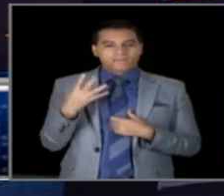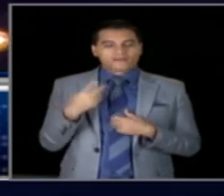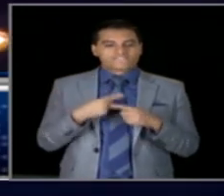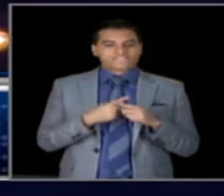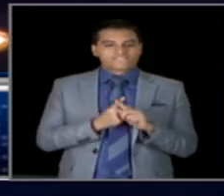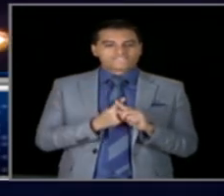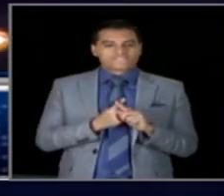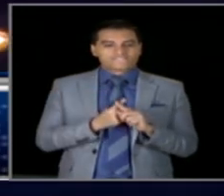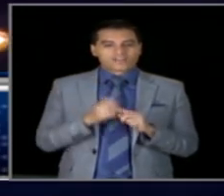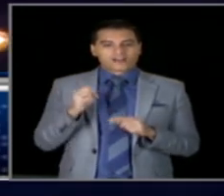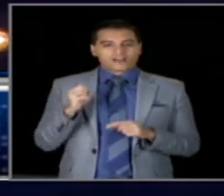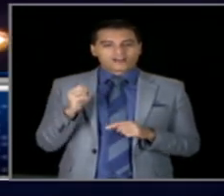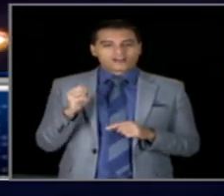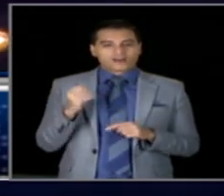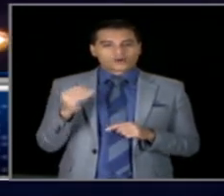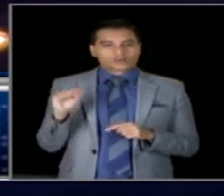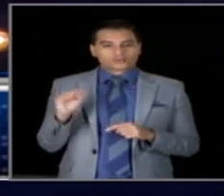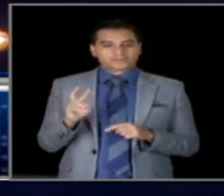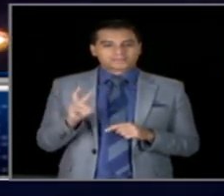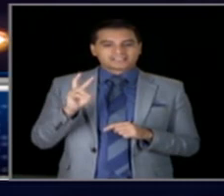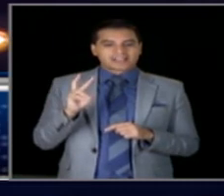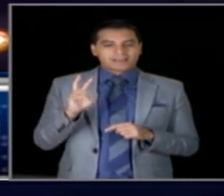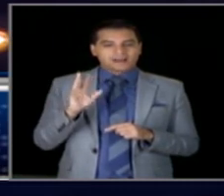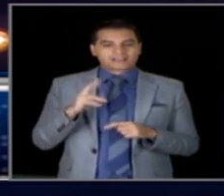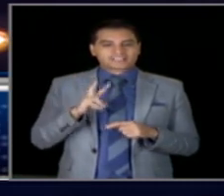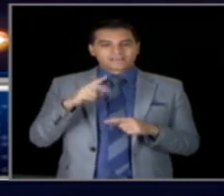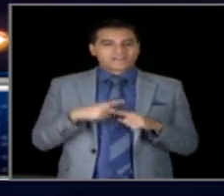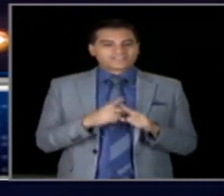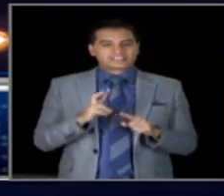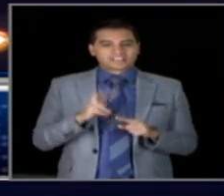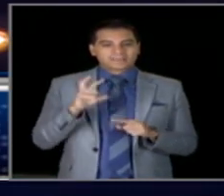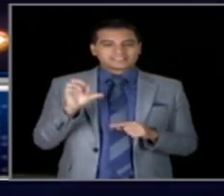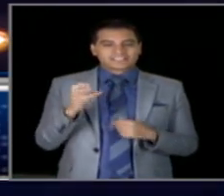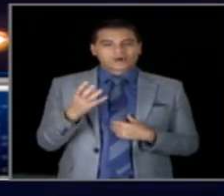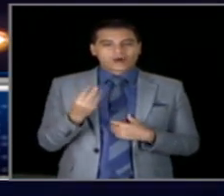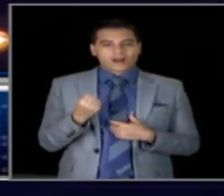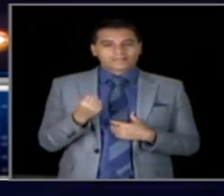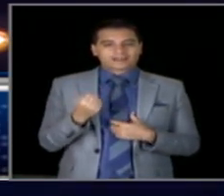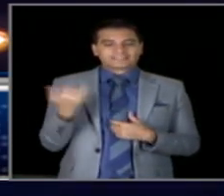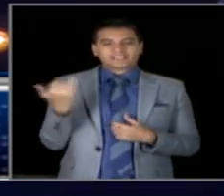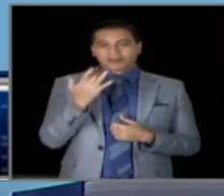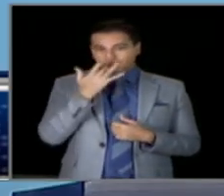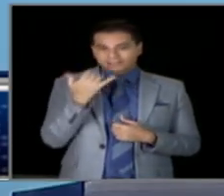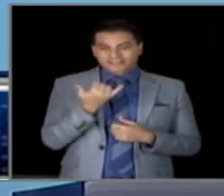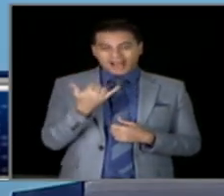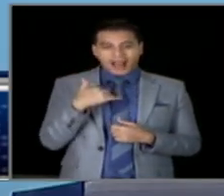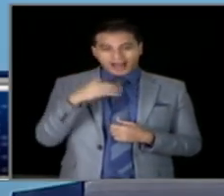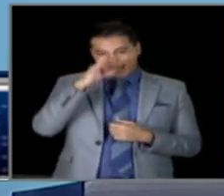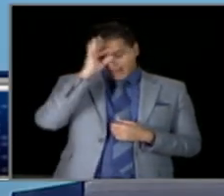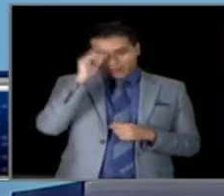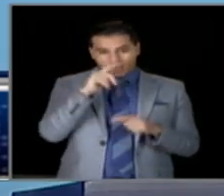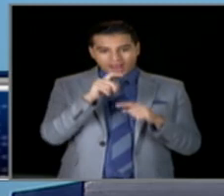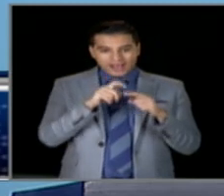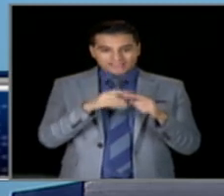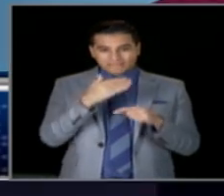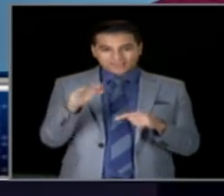14 في نص بسبعة، 7 في 7 49. أسهل ما يكون. لو قسمته